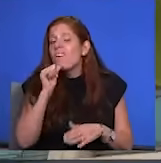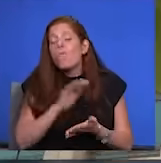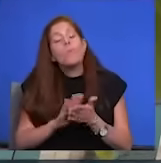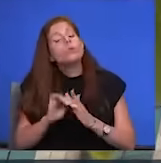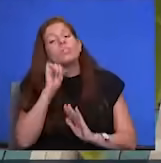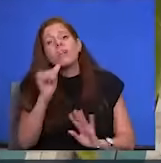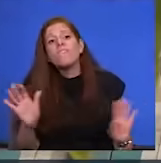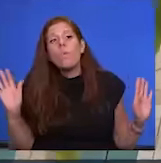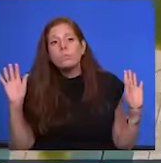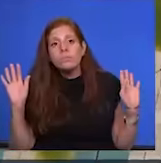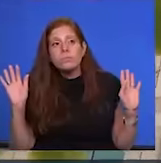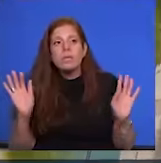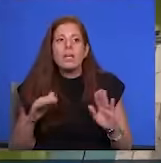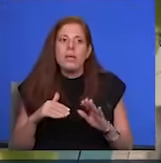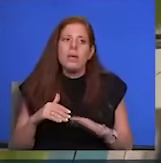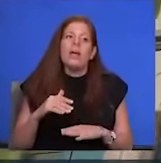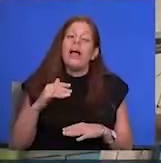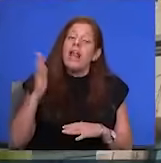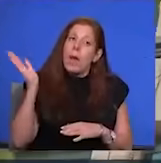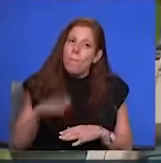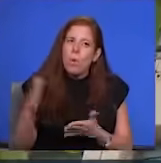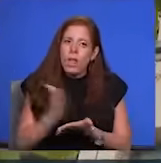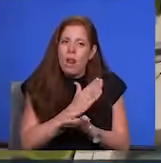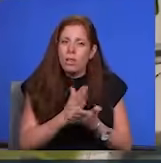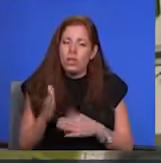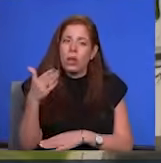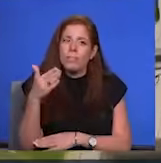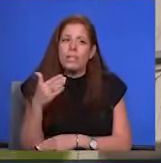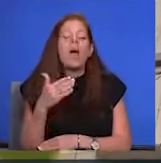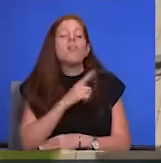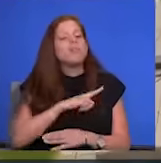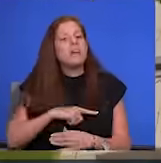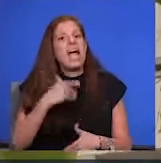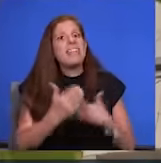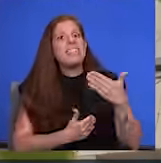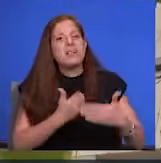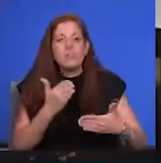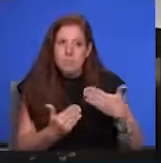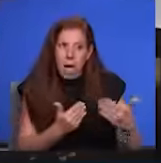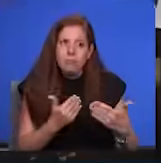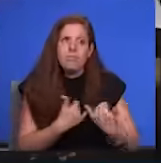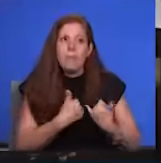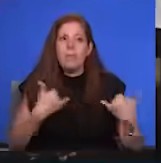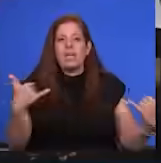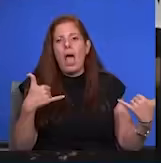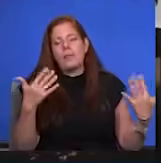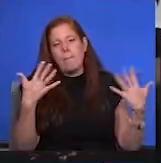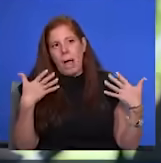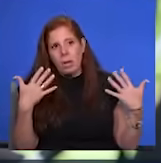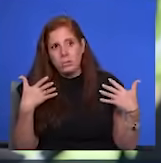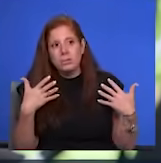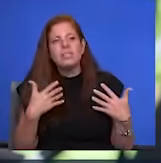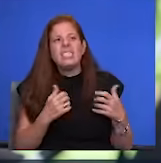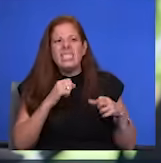פשוט סרבו. כן, על אף ההחלטה החד משמעית של המדינה, התקדמה העירייה בצעדי ענק בפיתוח הפארק. יציקות